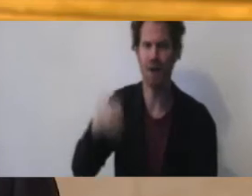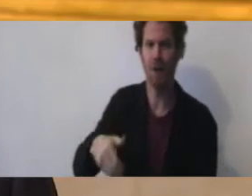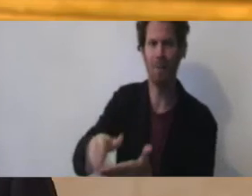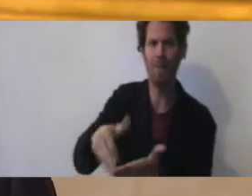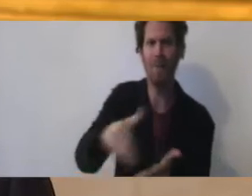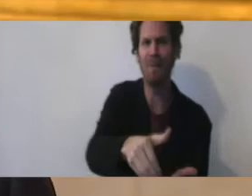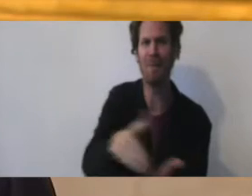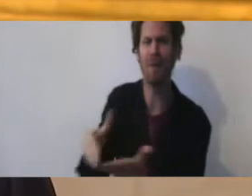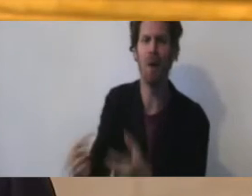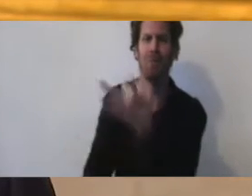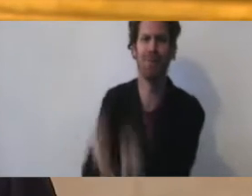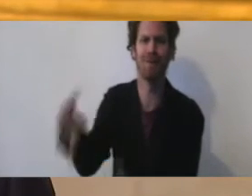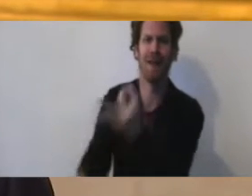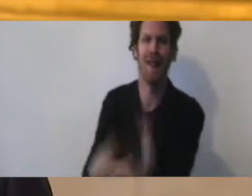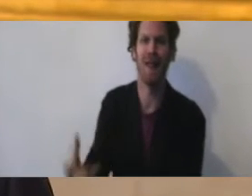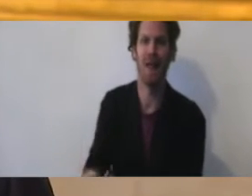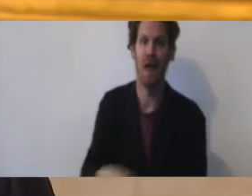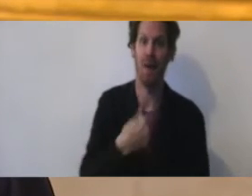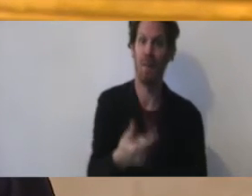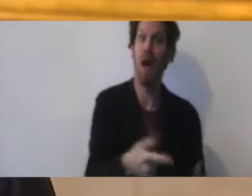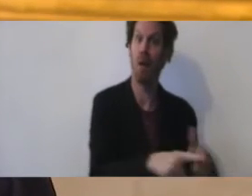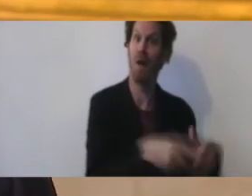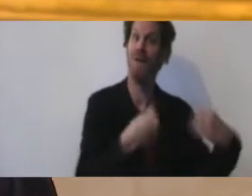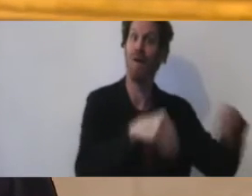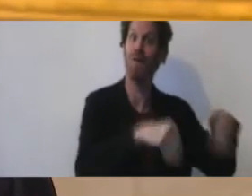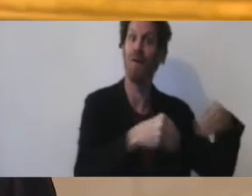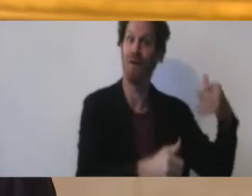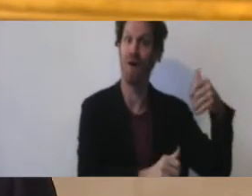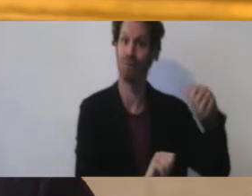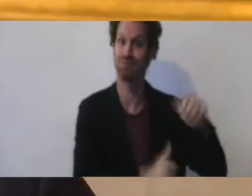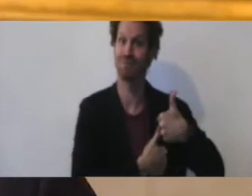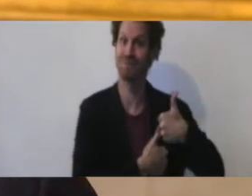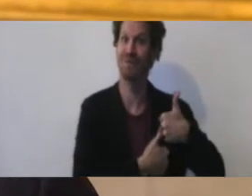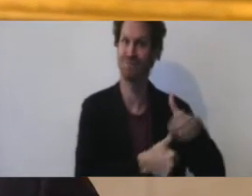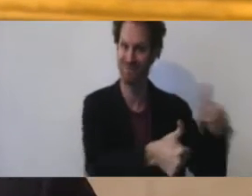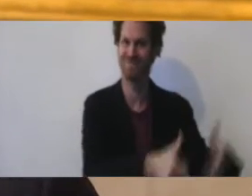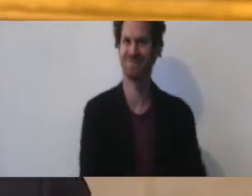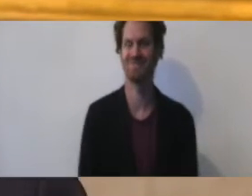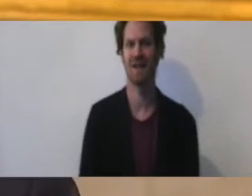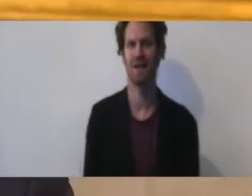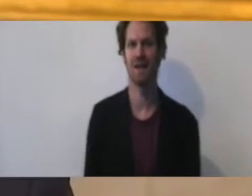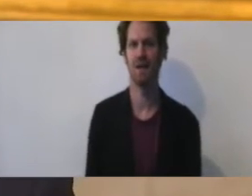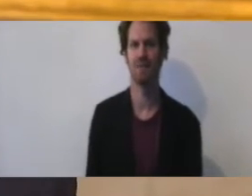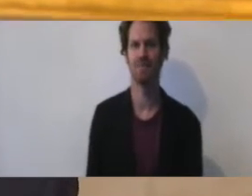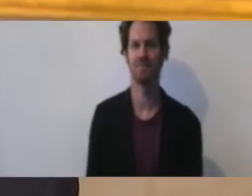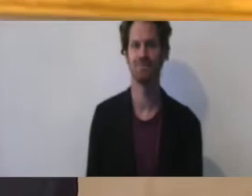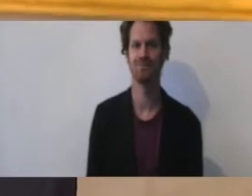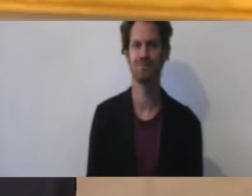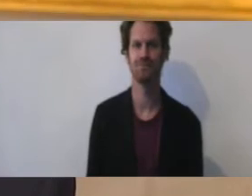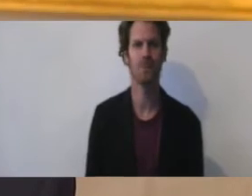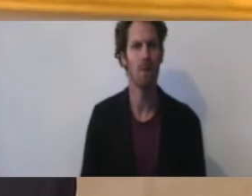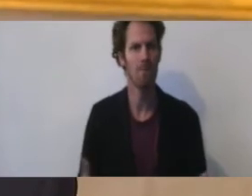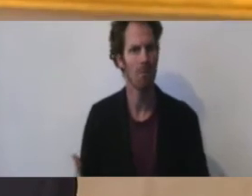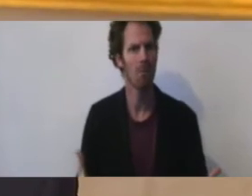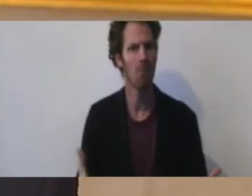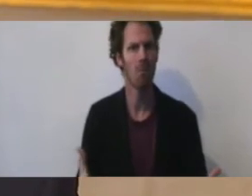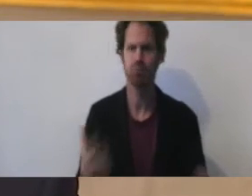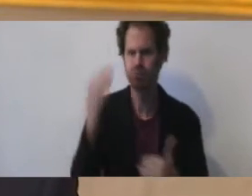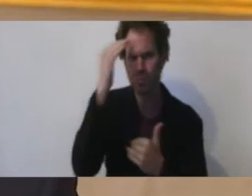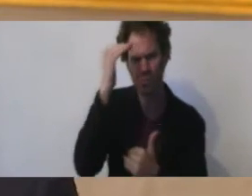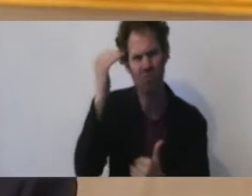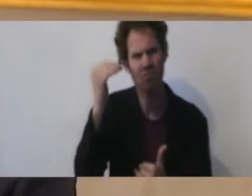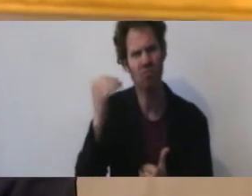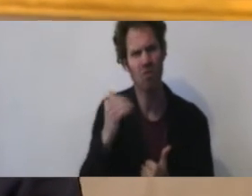saluer partout où ils se trouvent ils font honneur à leur drapeau nous avons donc toutes les raisons d'avoir